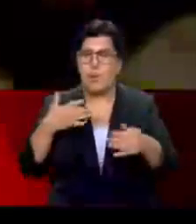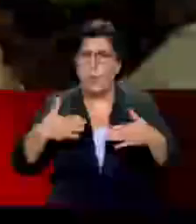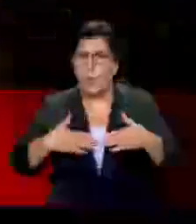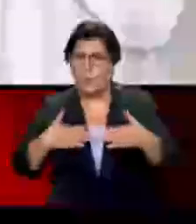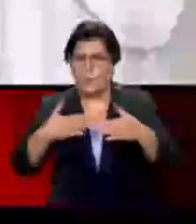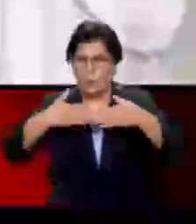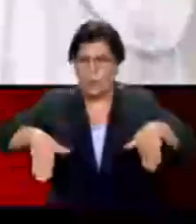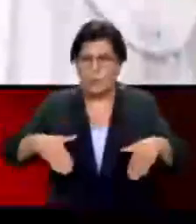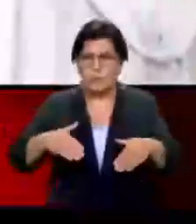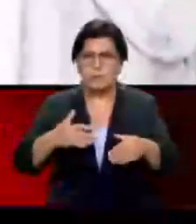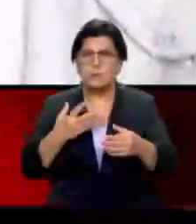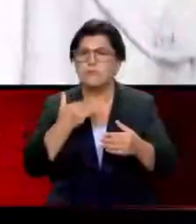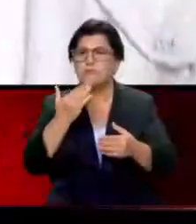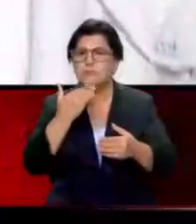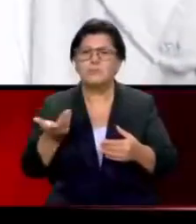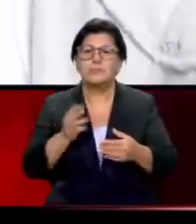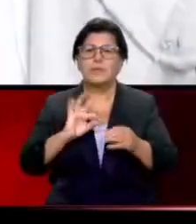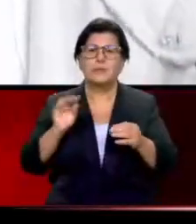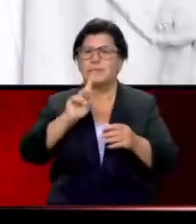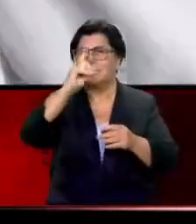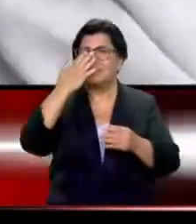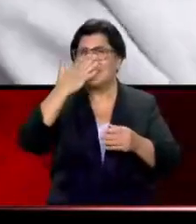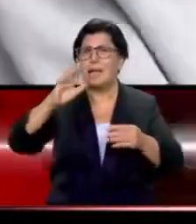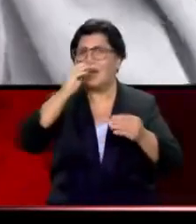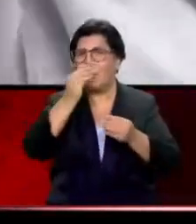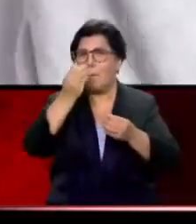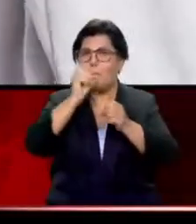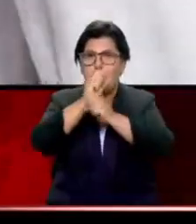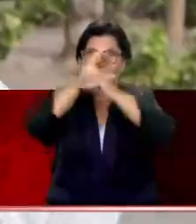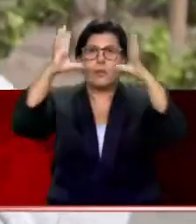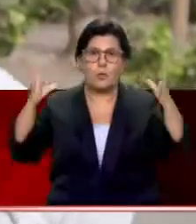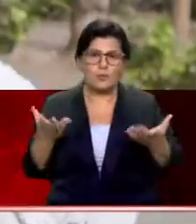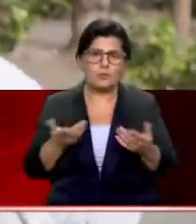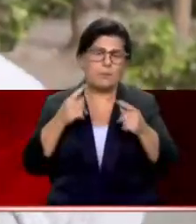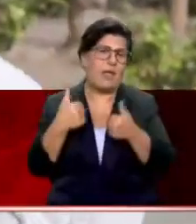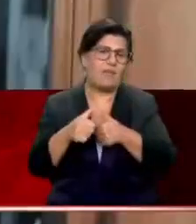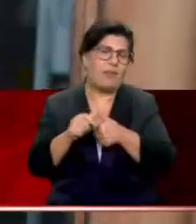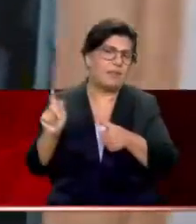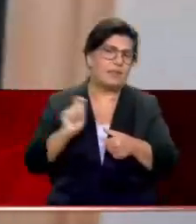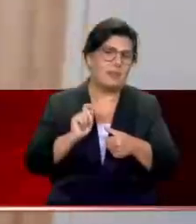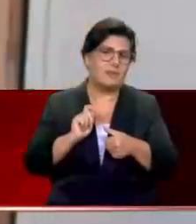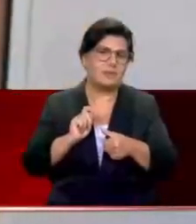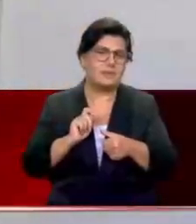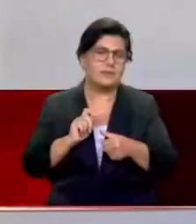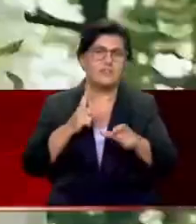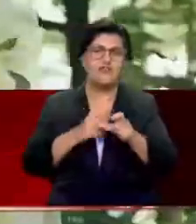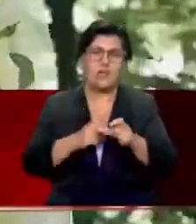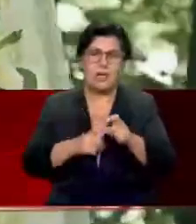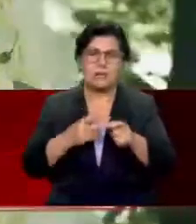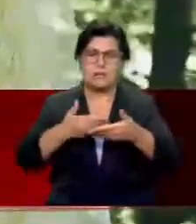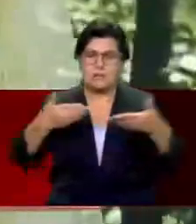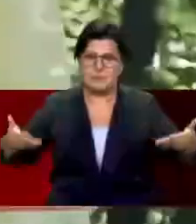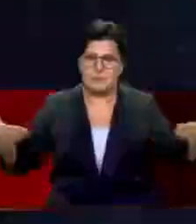setler çekiyor. Kumsalda böyle sade balonlar falan. O tarzda bir evlilik teklifi. Çeyiz sandıkları,